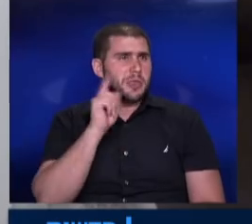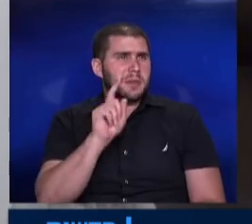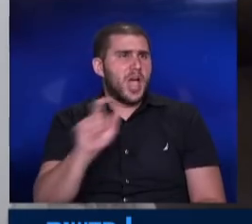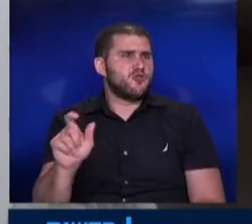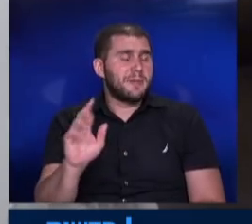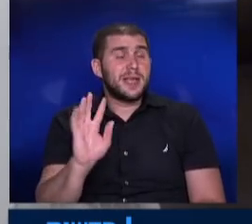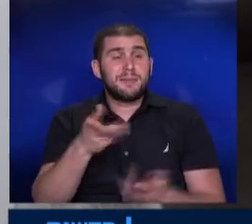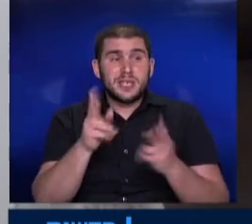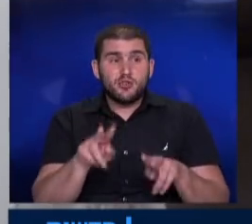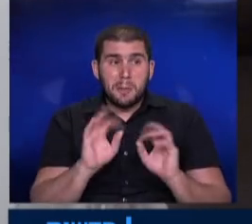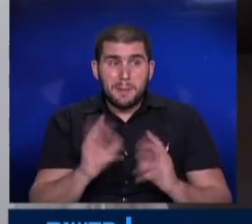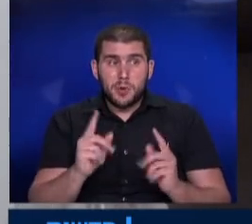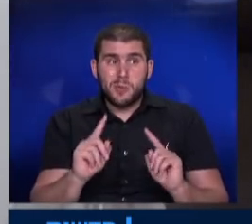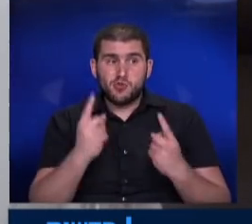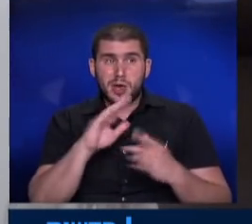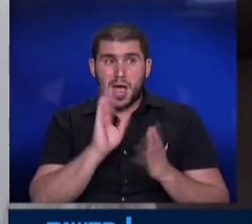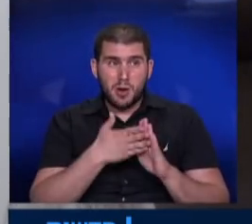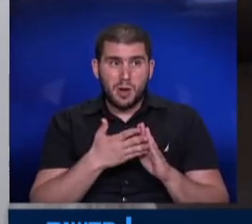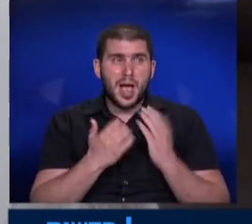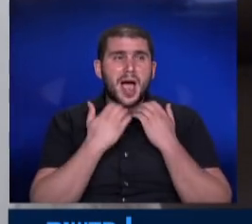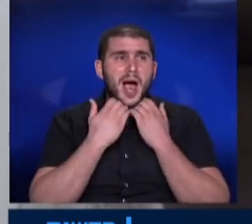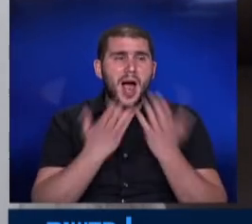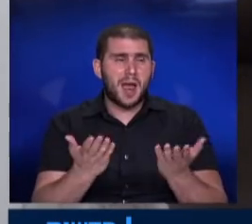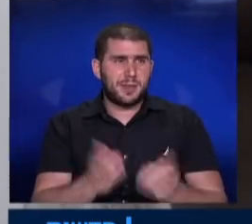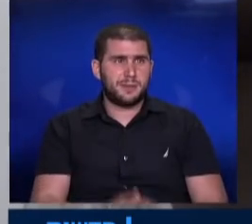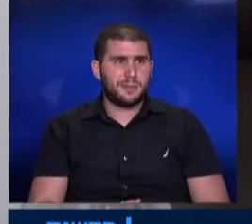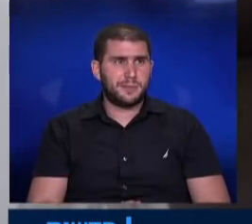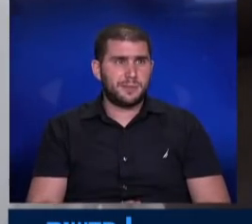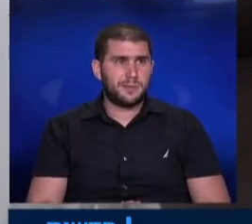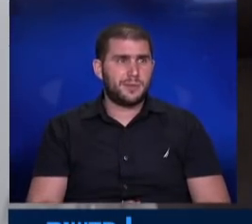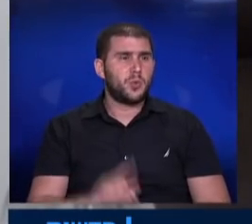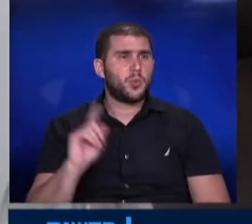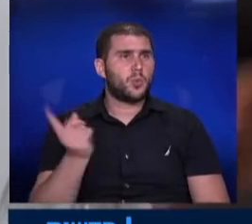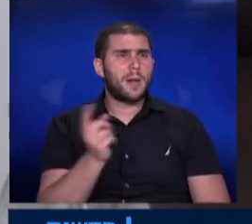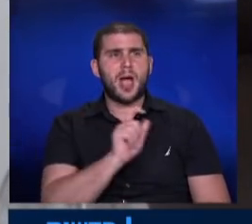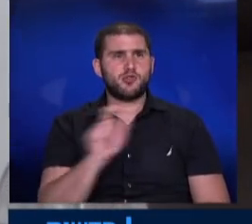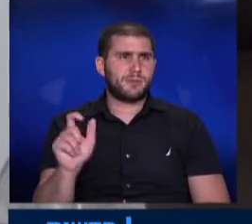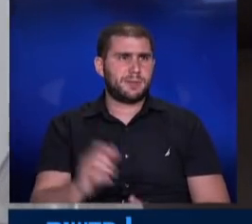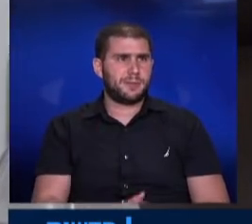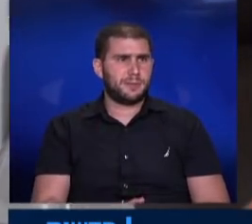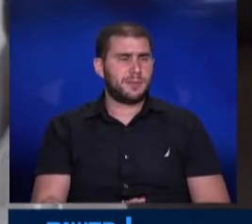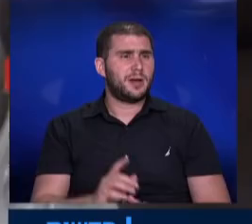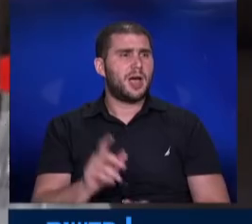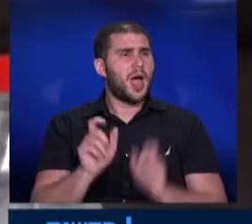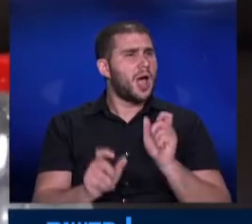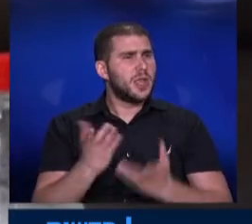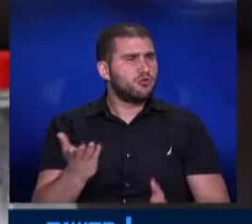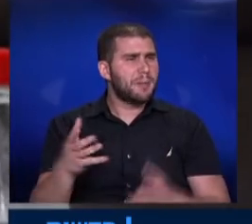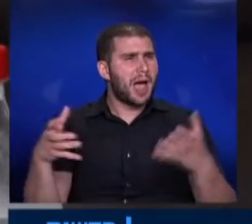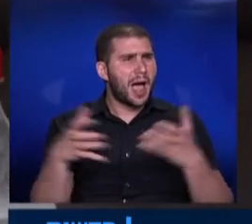ام ايش بو على كل ما شي كره زي كل على طنين بكل المشيمين على شيء